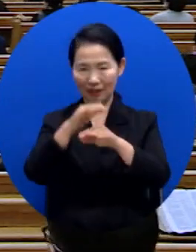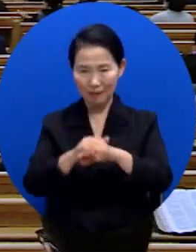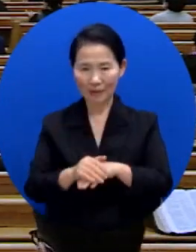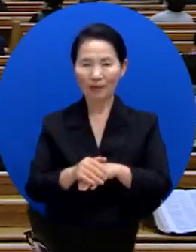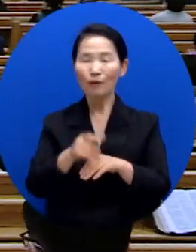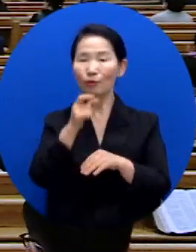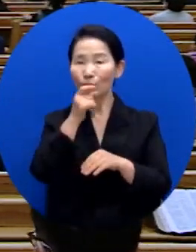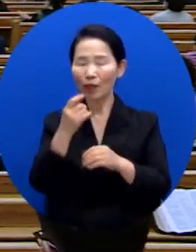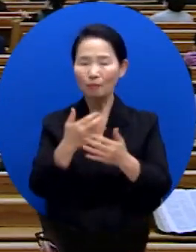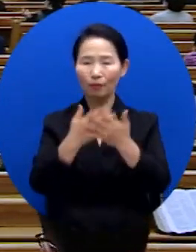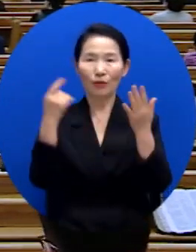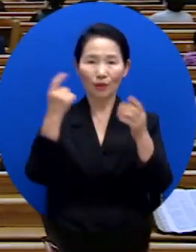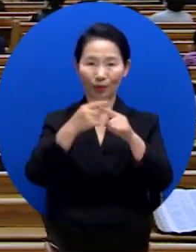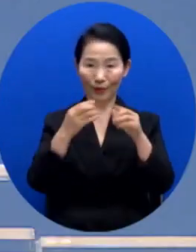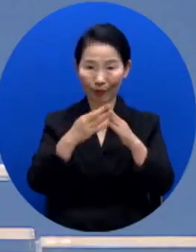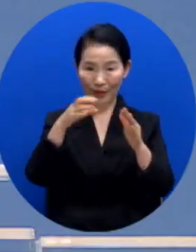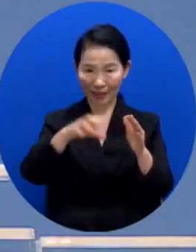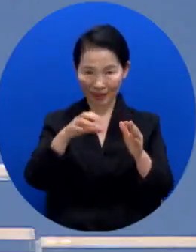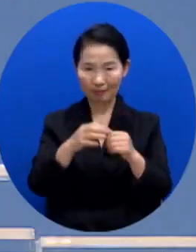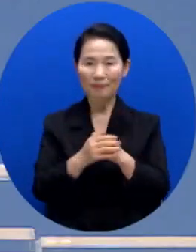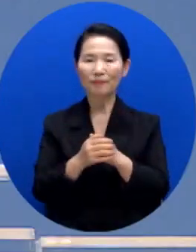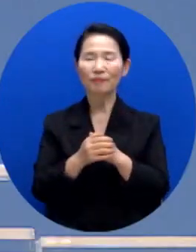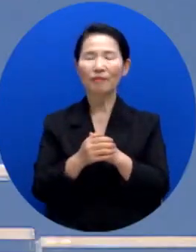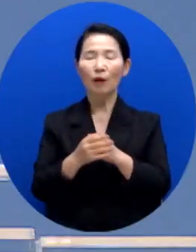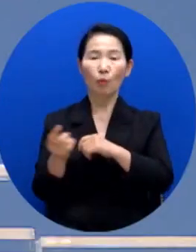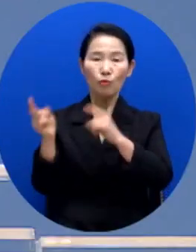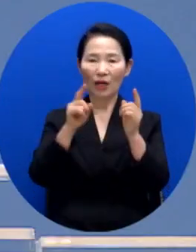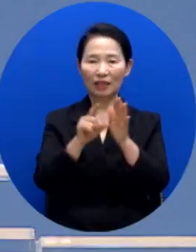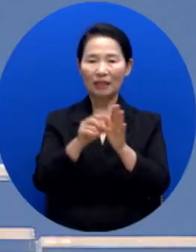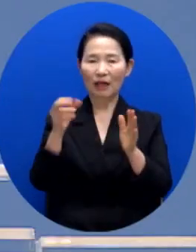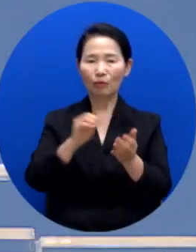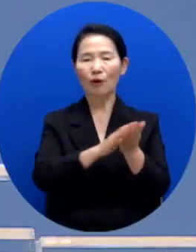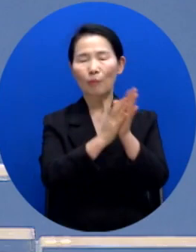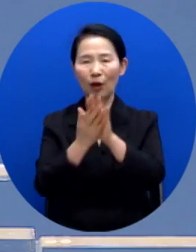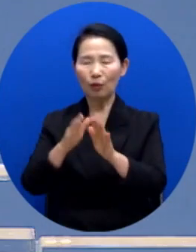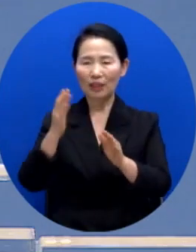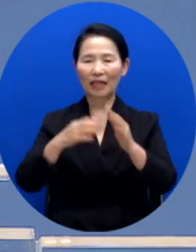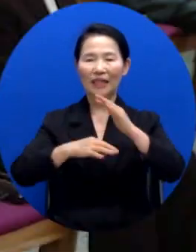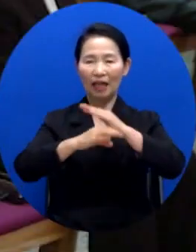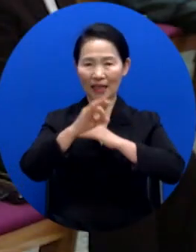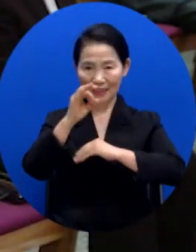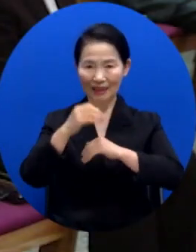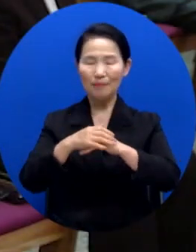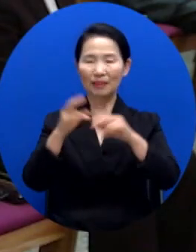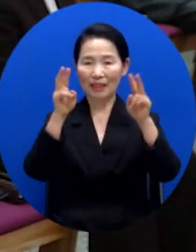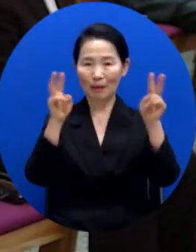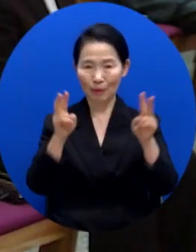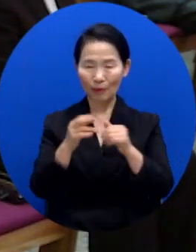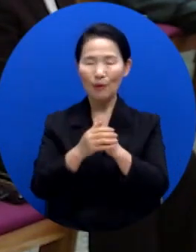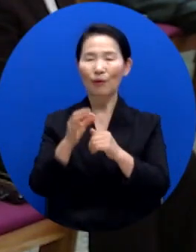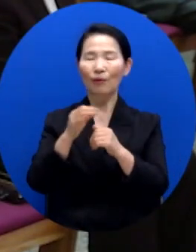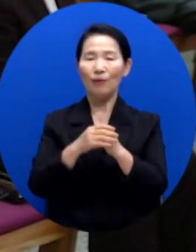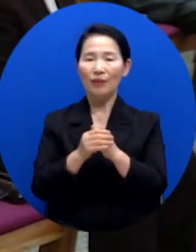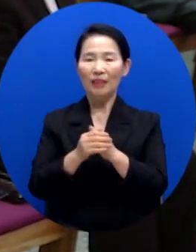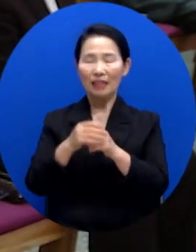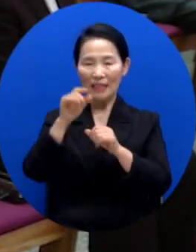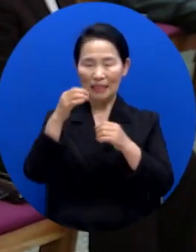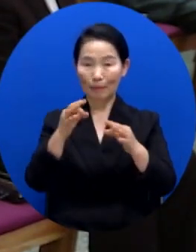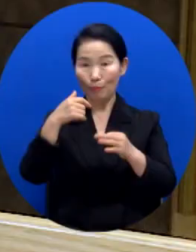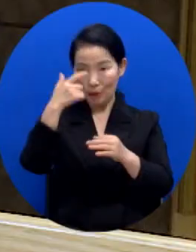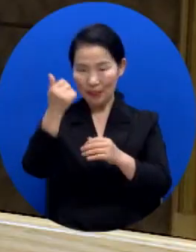드려진 수원시 부활절 연합예배 에서 부활 신앙으로 변화되는 아침 이란 제목으로 말씀 이전한 오목 전교에 김철한